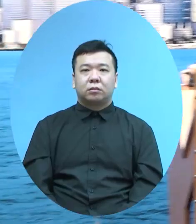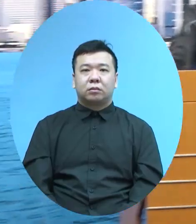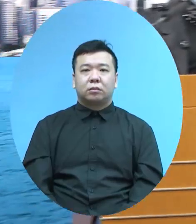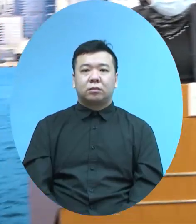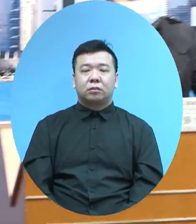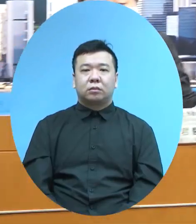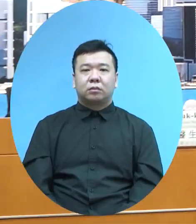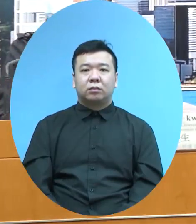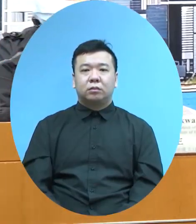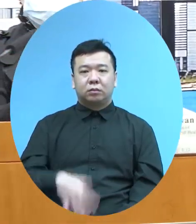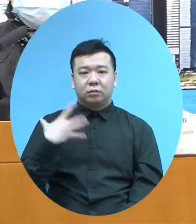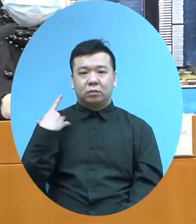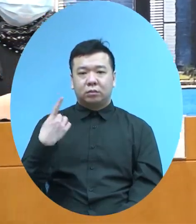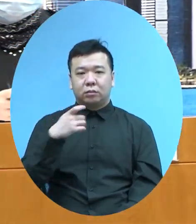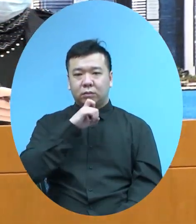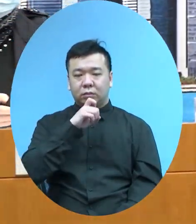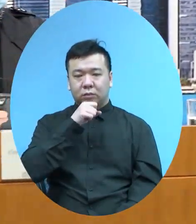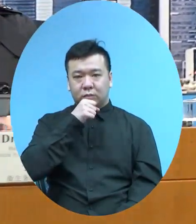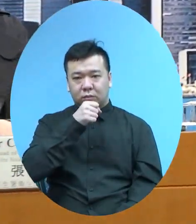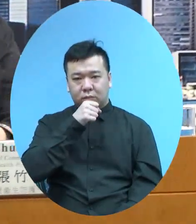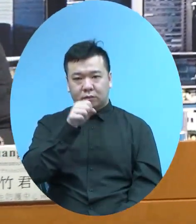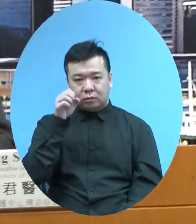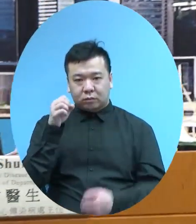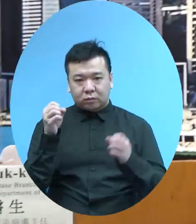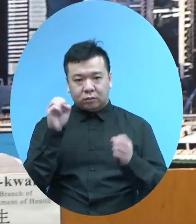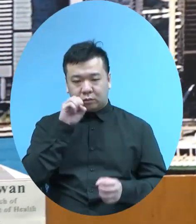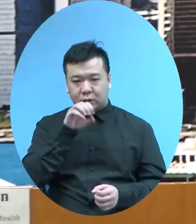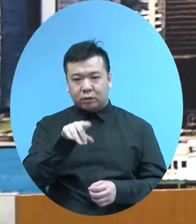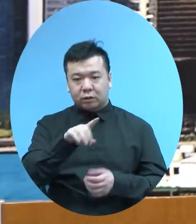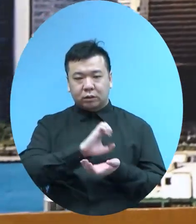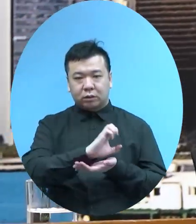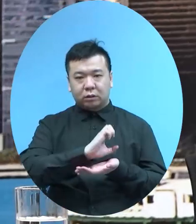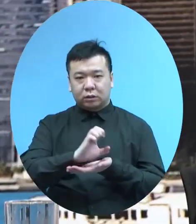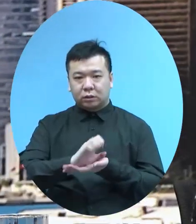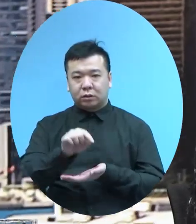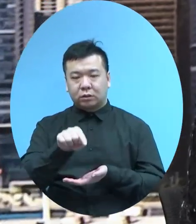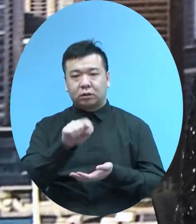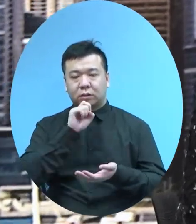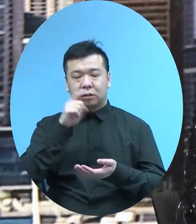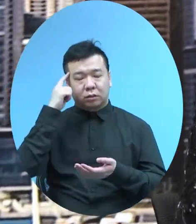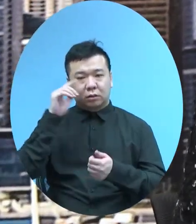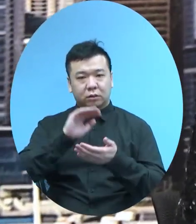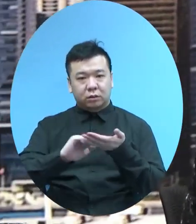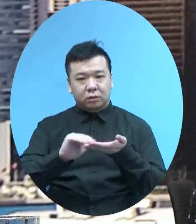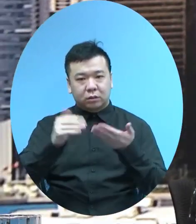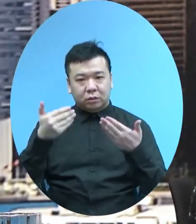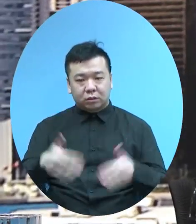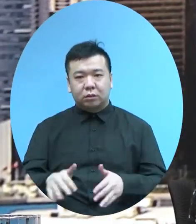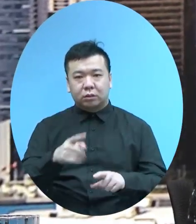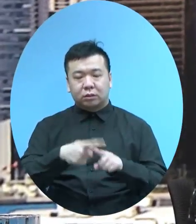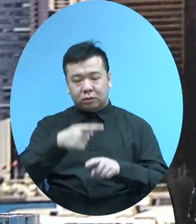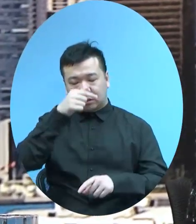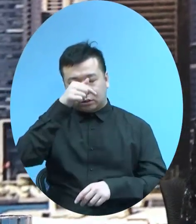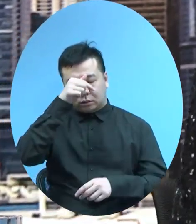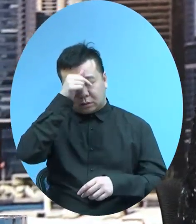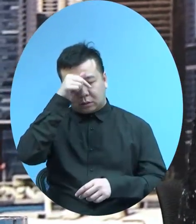昨日都有記者朋友問過關於電郵的情況，我都了解過。其實醫管局